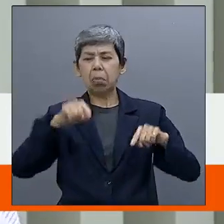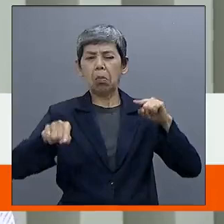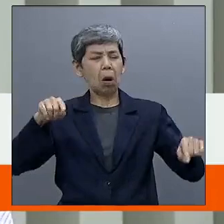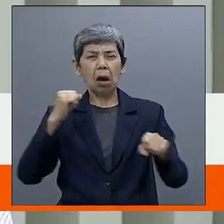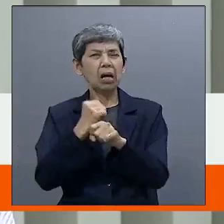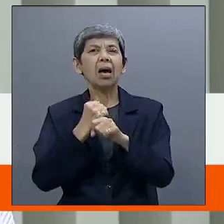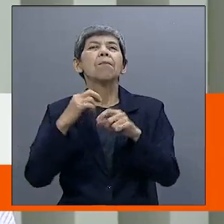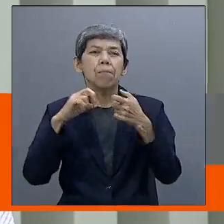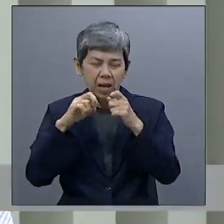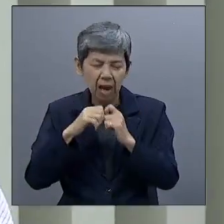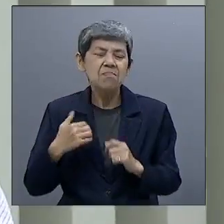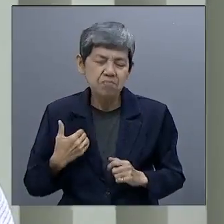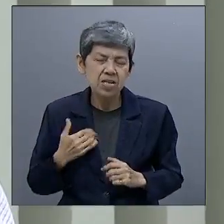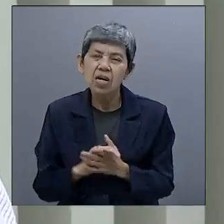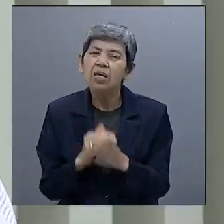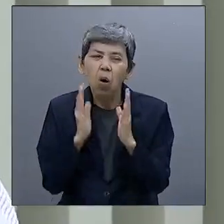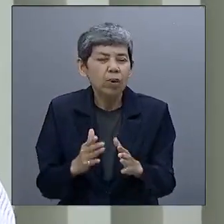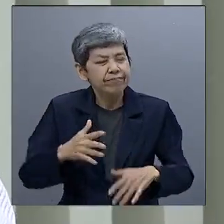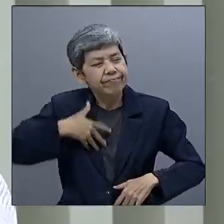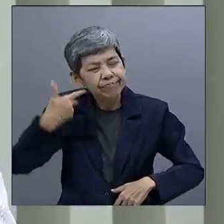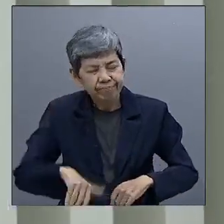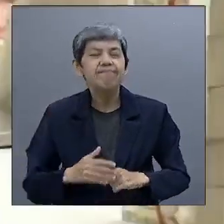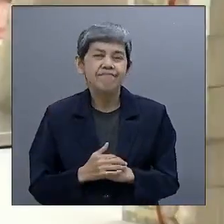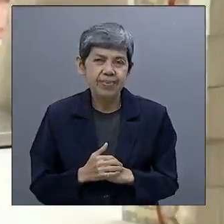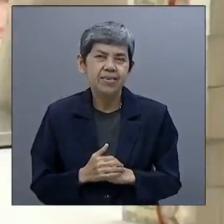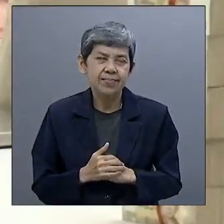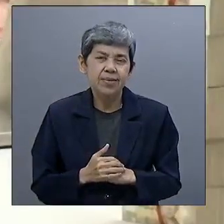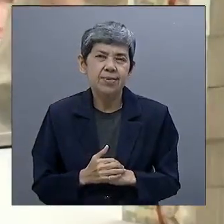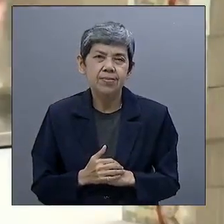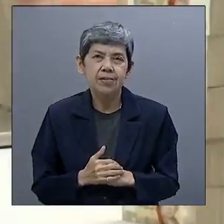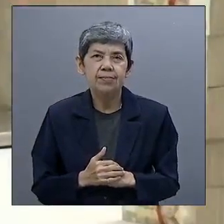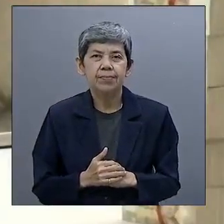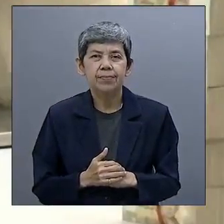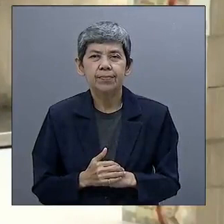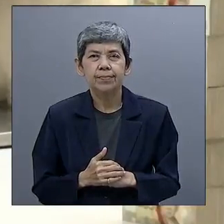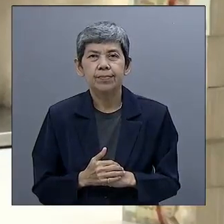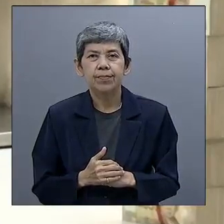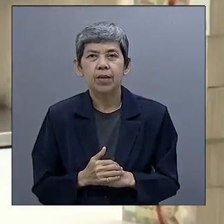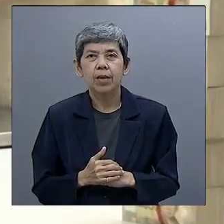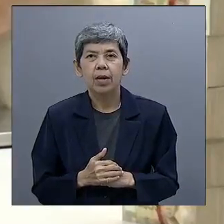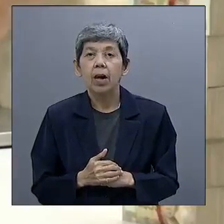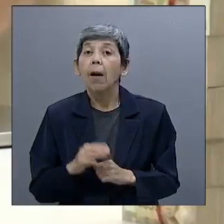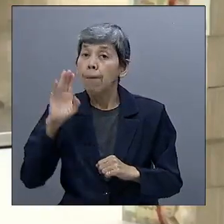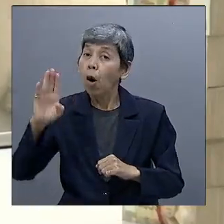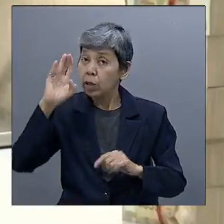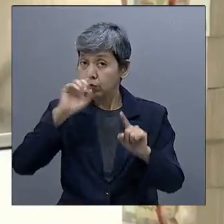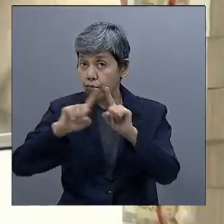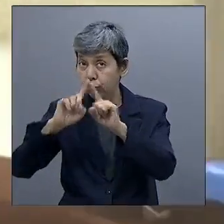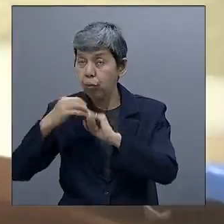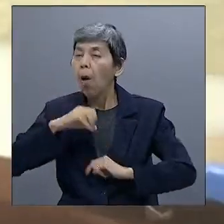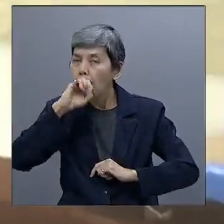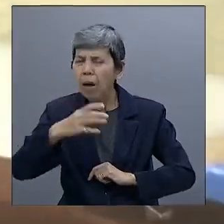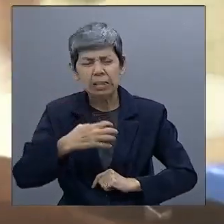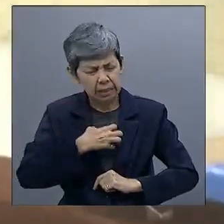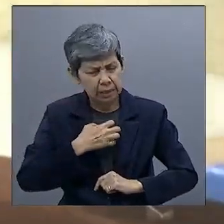สู่ความสิ้นหวังของผู้คนนะครับ ขณะที่ภาคธุรกิจนะคะบอกมาตลอดค่ะว่าต้